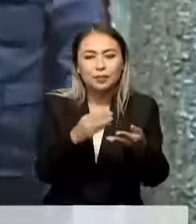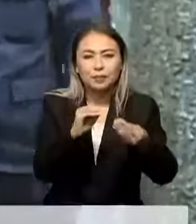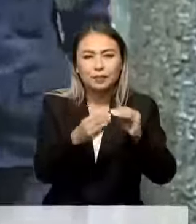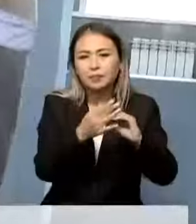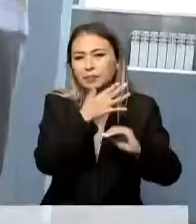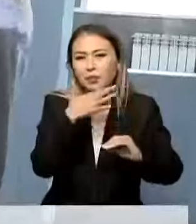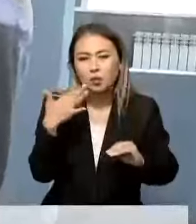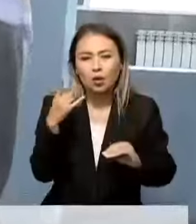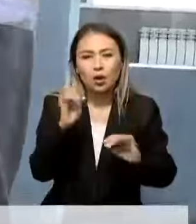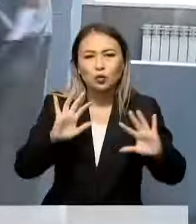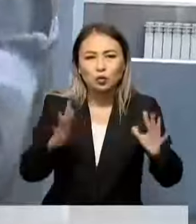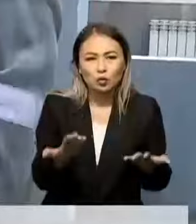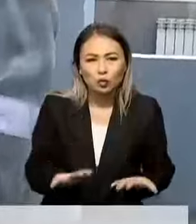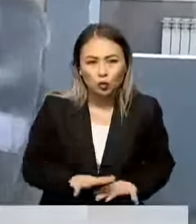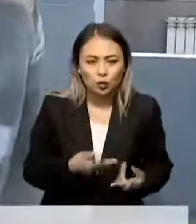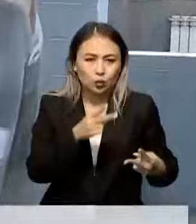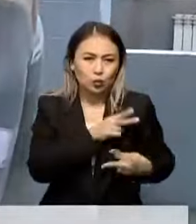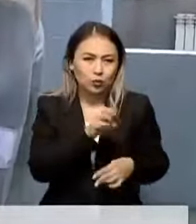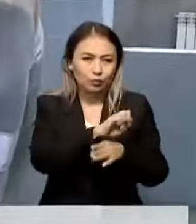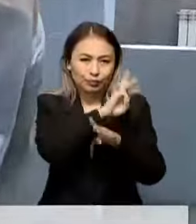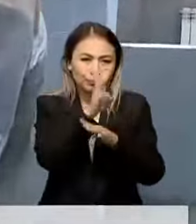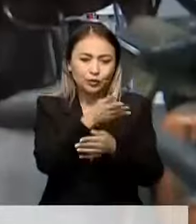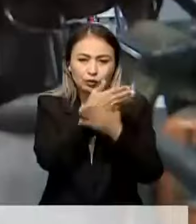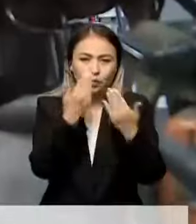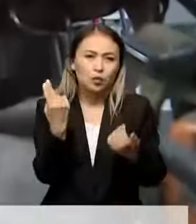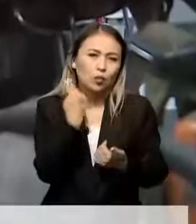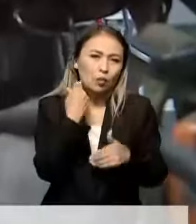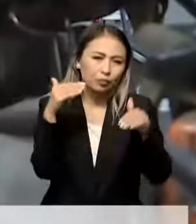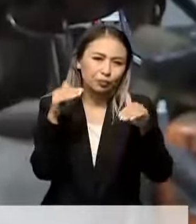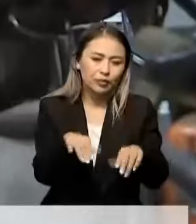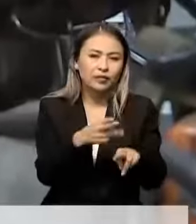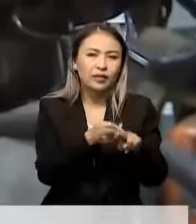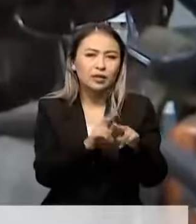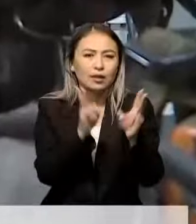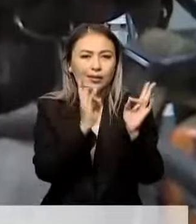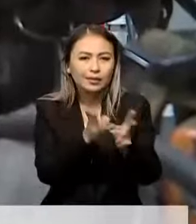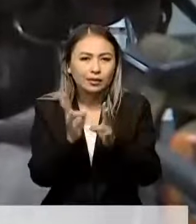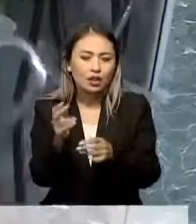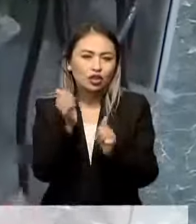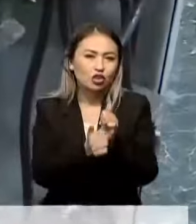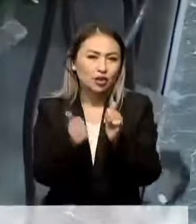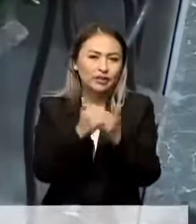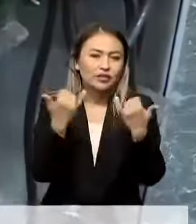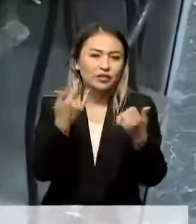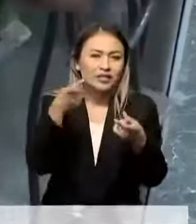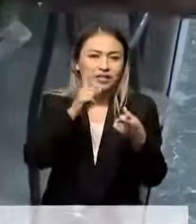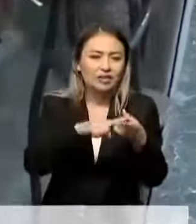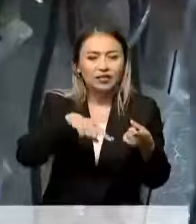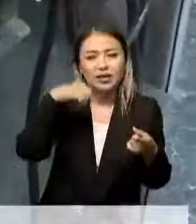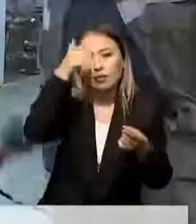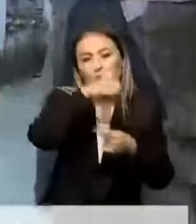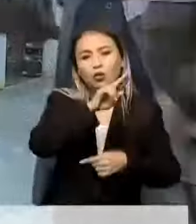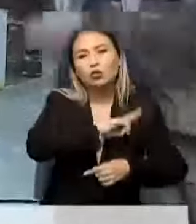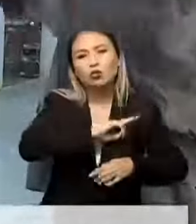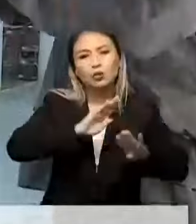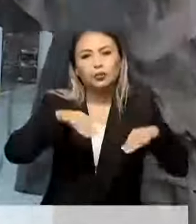жетерлік. Лайықты еңбек жағдайының қамтамасыз етілмеуі, жалақы бойынша қарыздар, өндірістік жарақаттану сынды мәселелер жиі туындайды. Осы орайда биыл елімізде